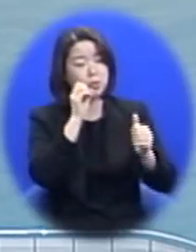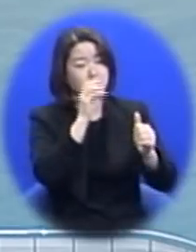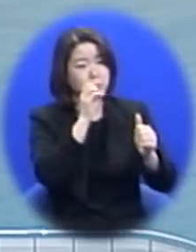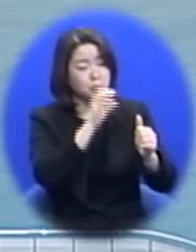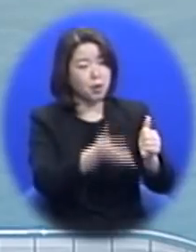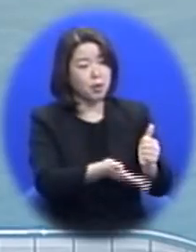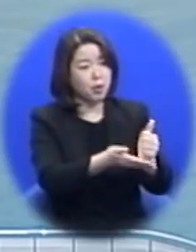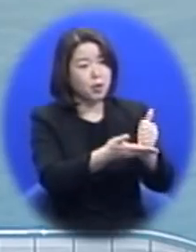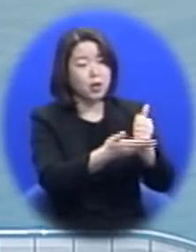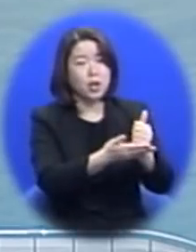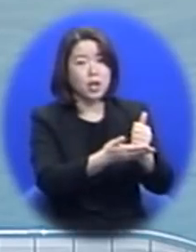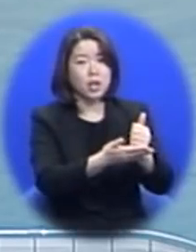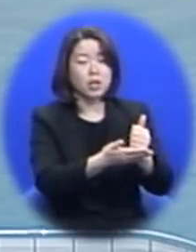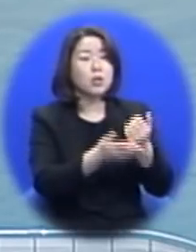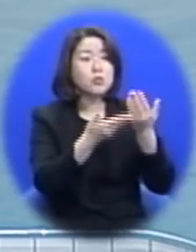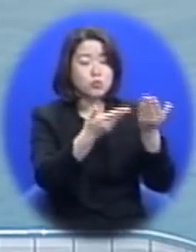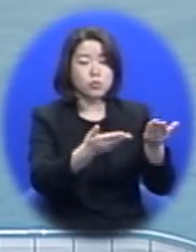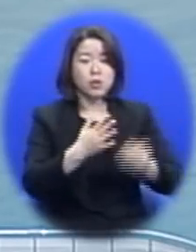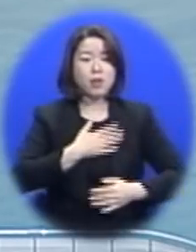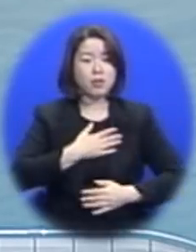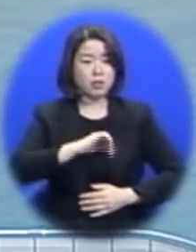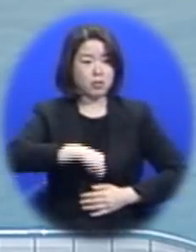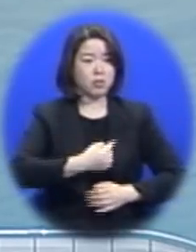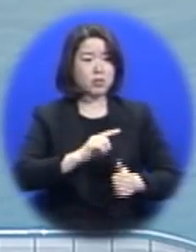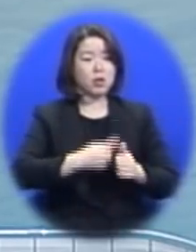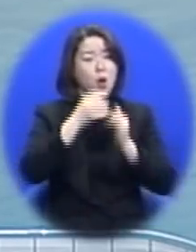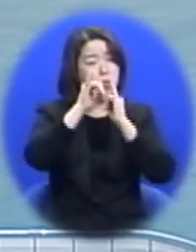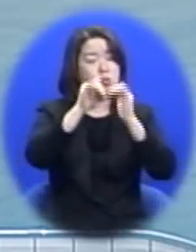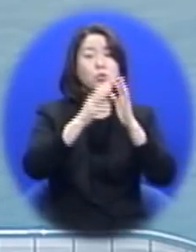훌륭한 사람인 줄 생각하는 거예요.